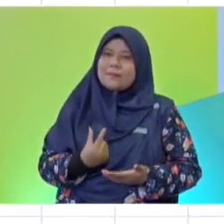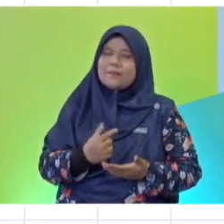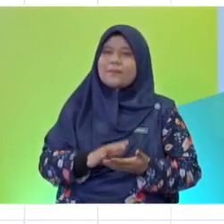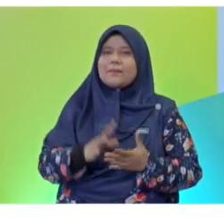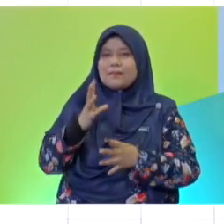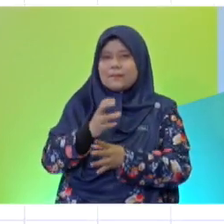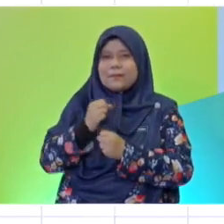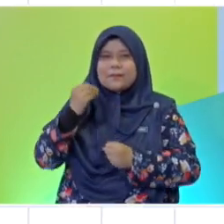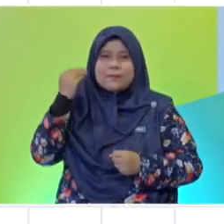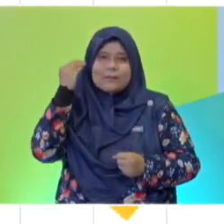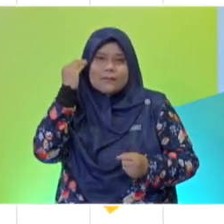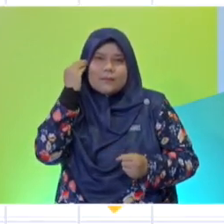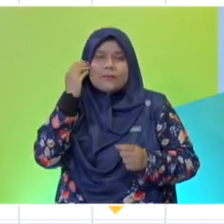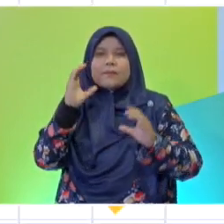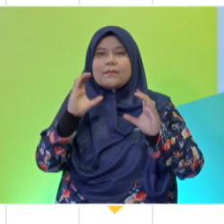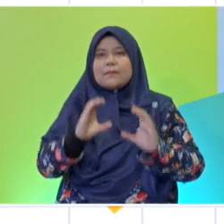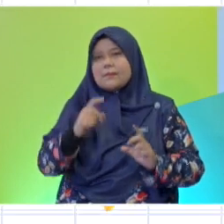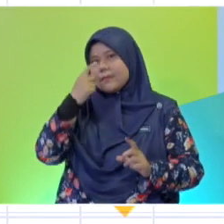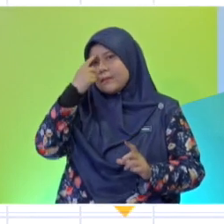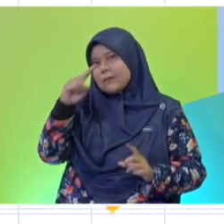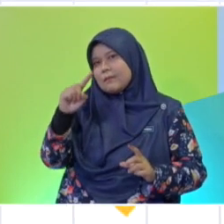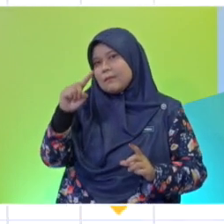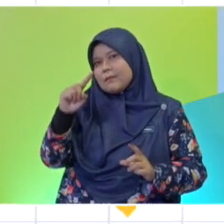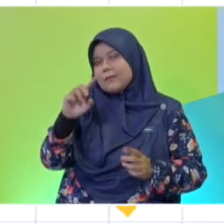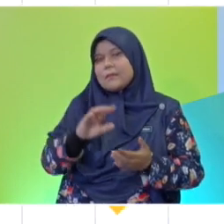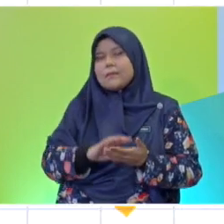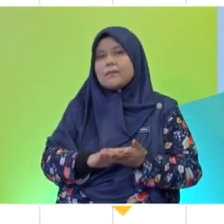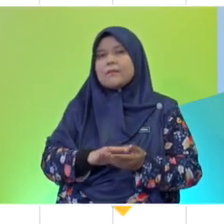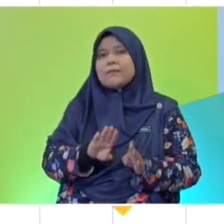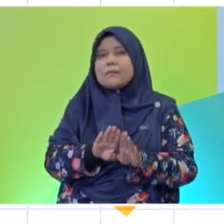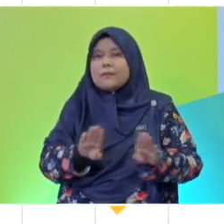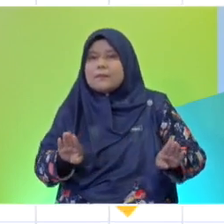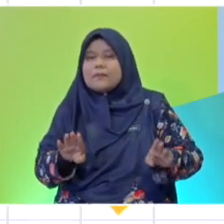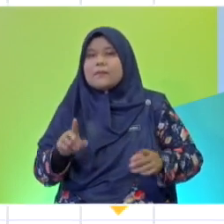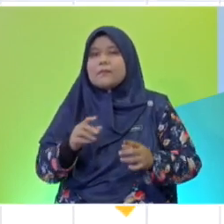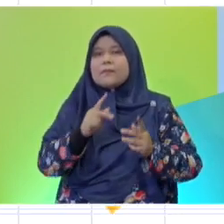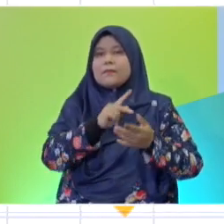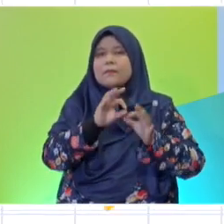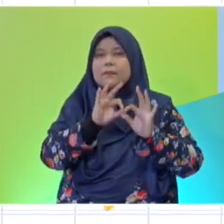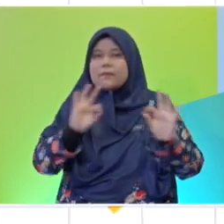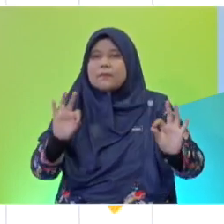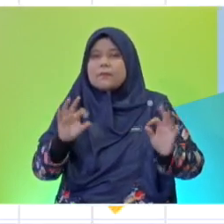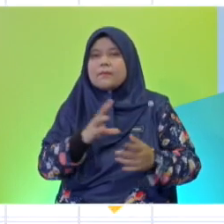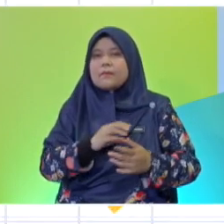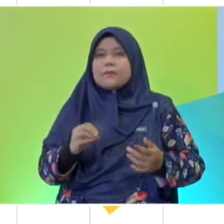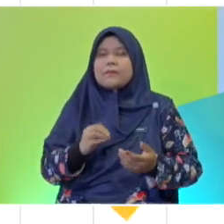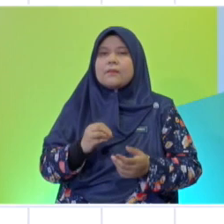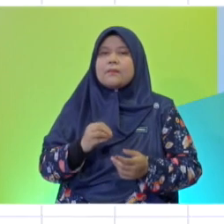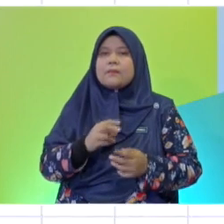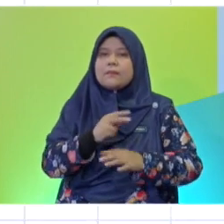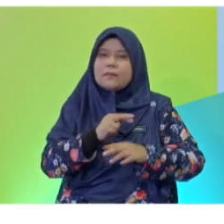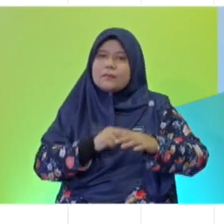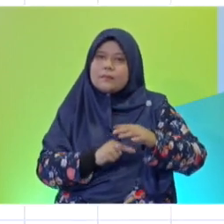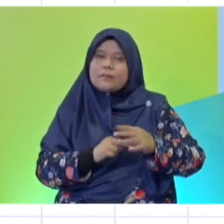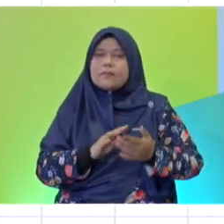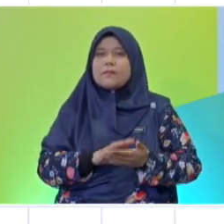mengetahui cara untuk eee membiasakan keadaan danisbah dan mengetahui keadaan yang